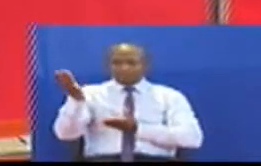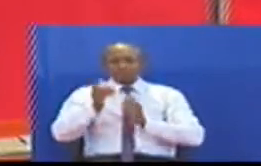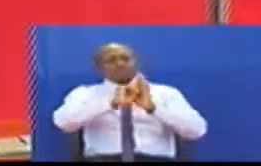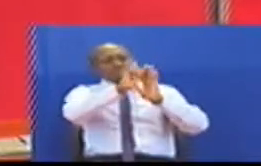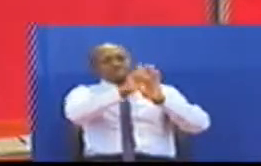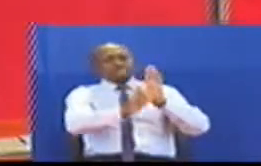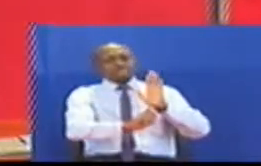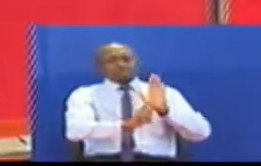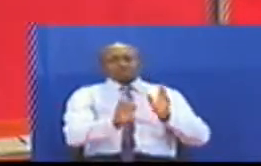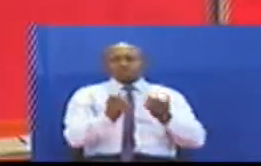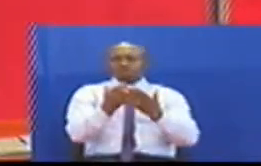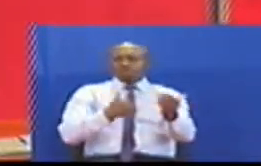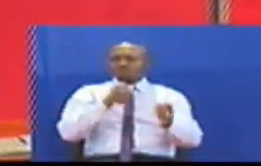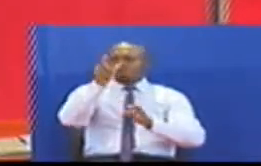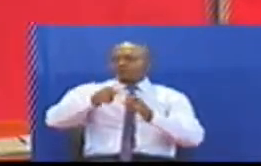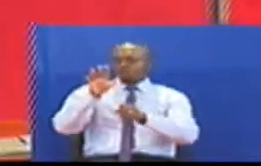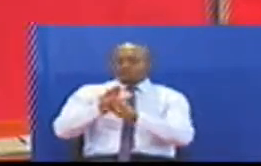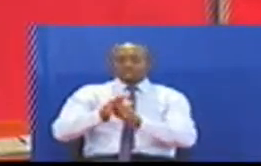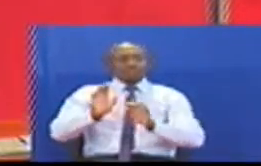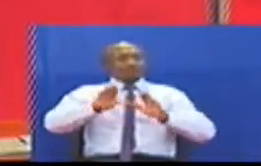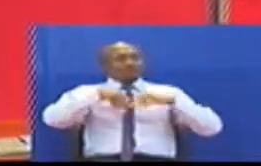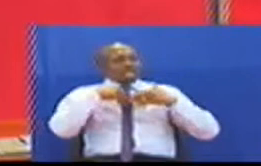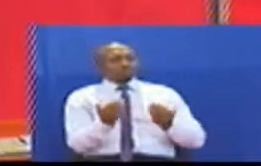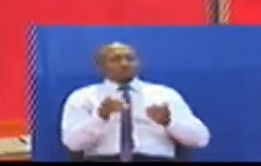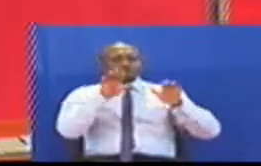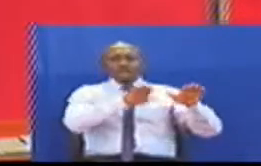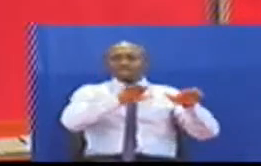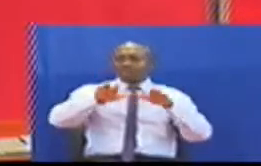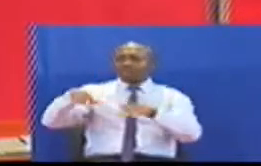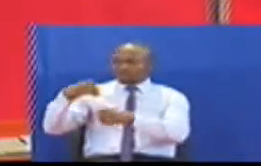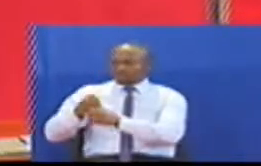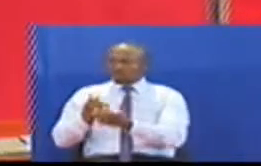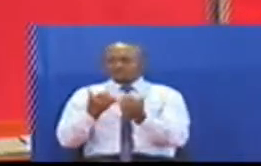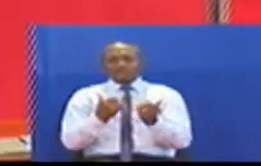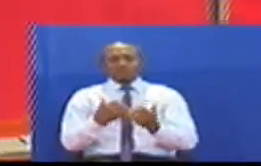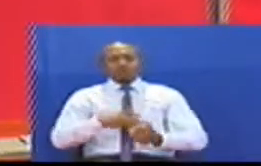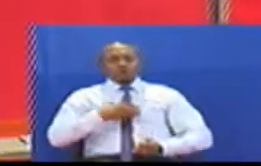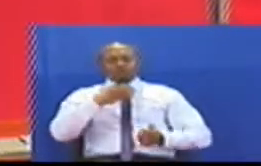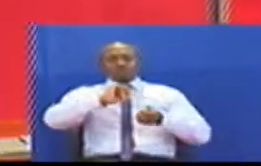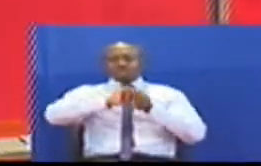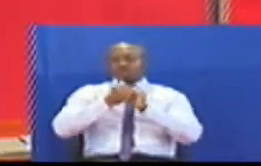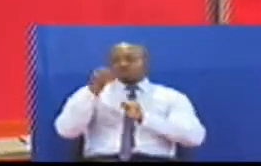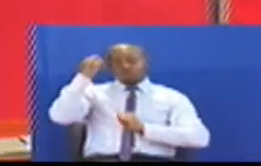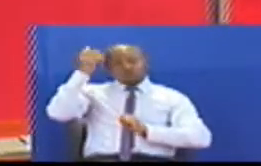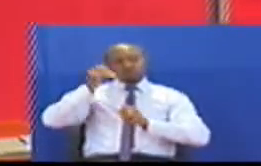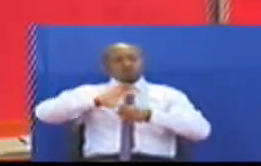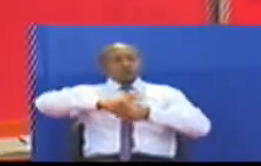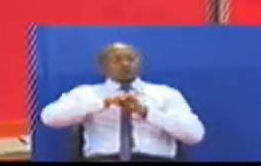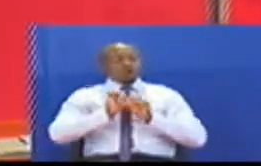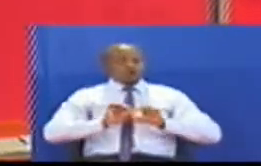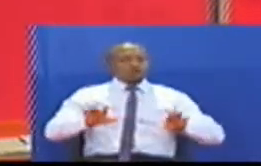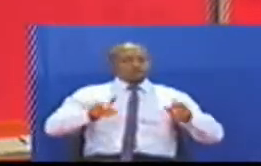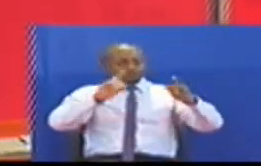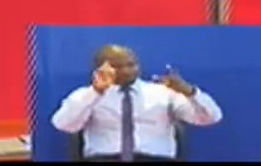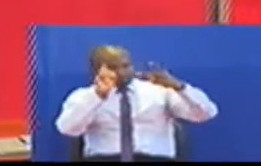umeshirinki. Maana watu wengi sasa wanashindwa kuhangaika kwa sababu ya hasa hilo tatizo la ugonjwa wa corona. Lakini tatizo la